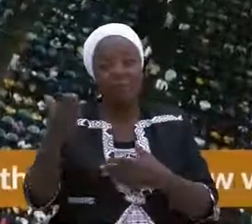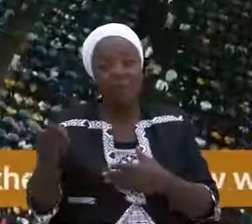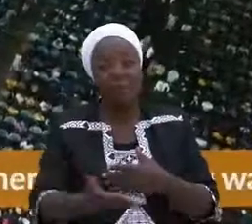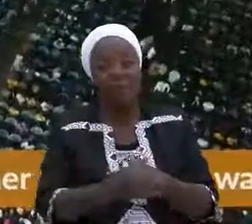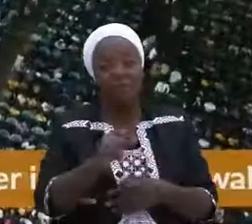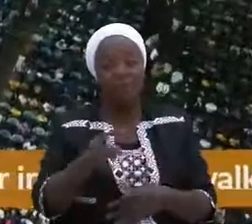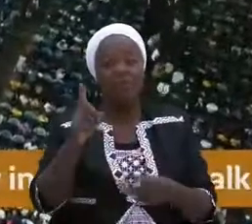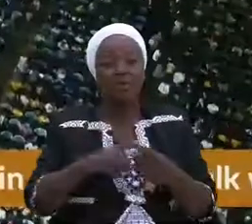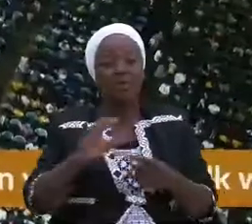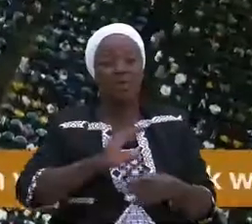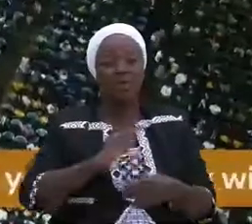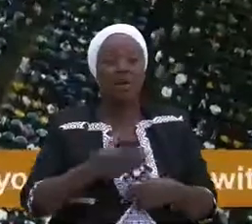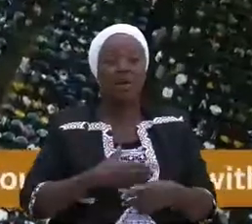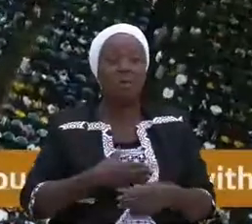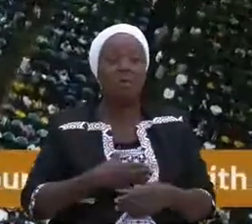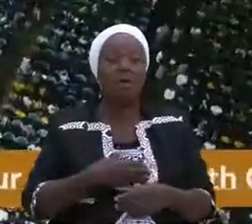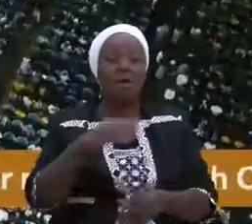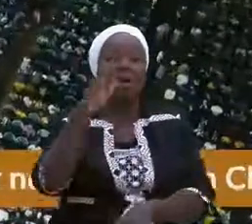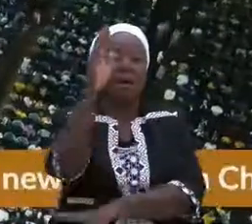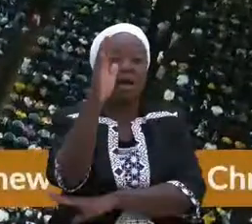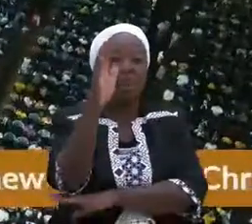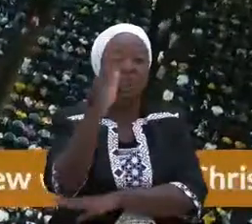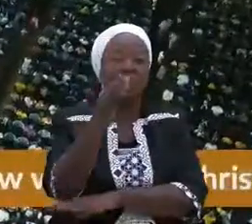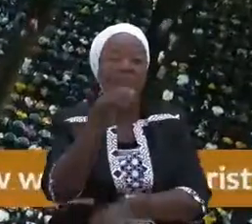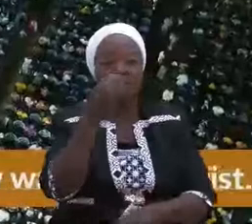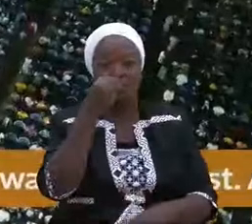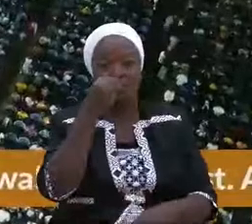au déjeuner avec Christ.